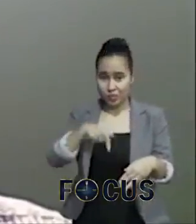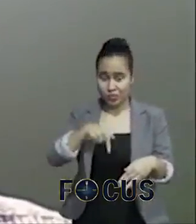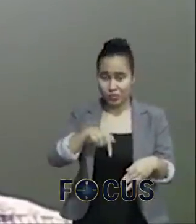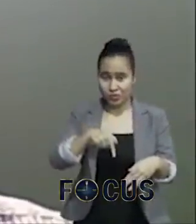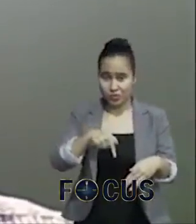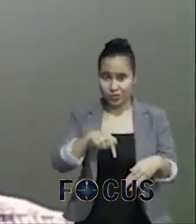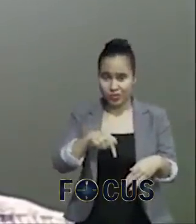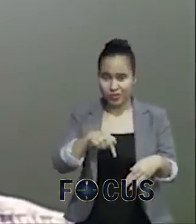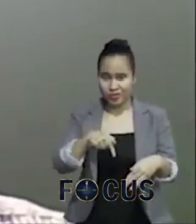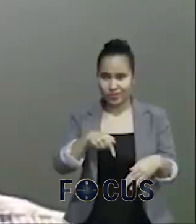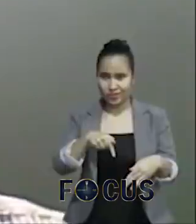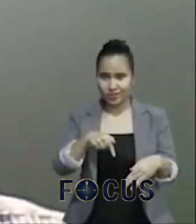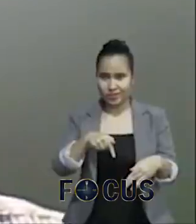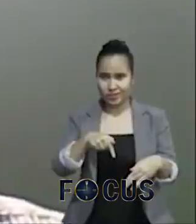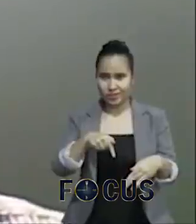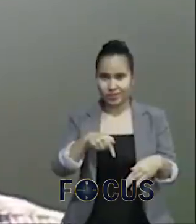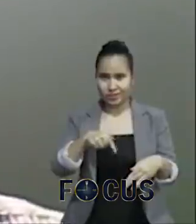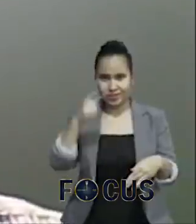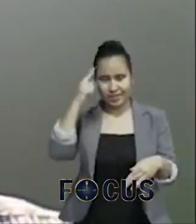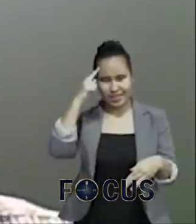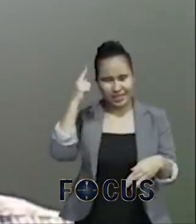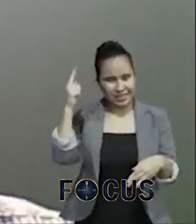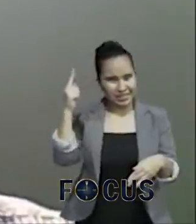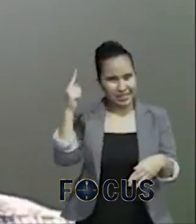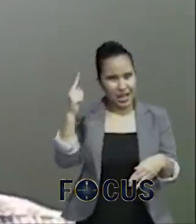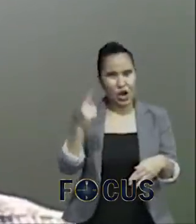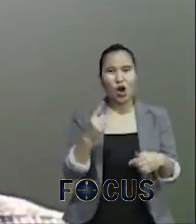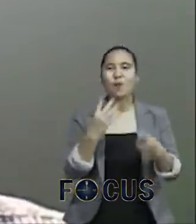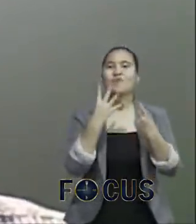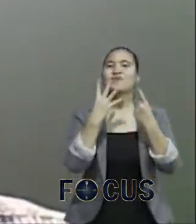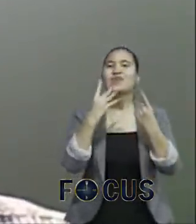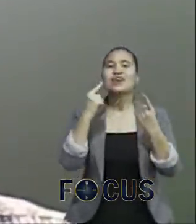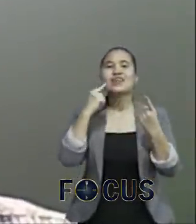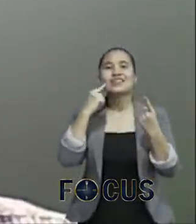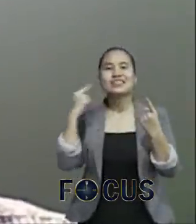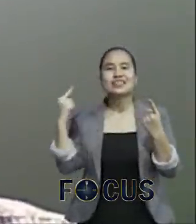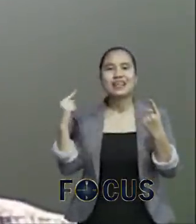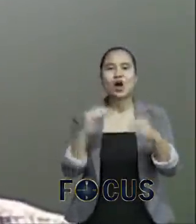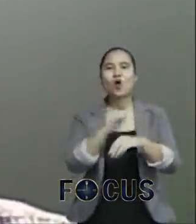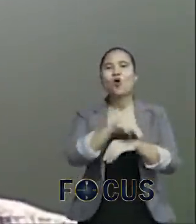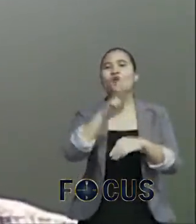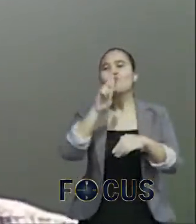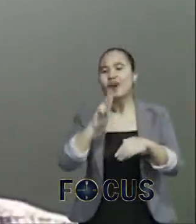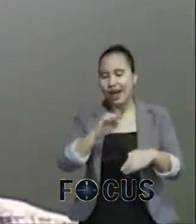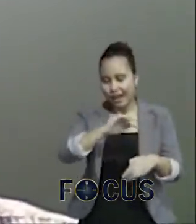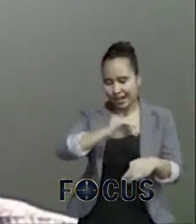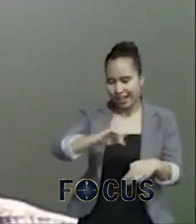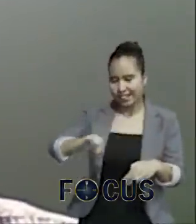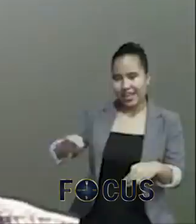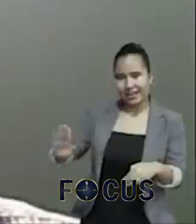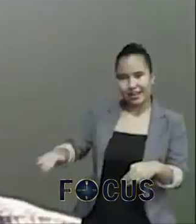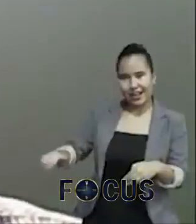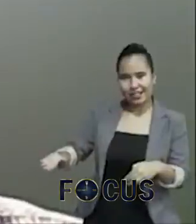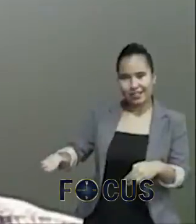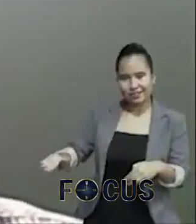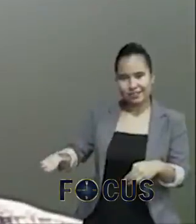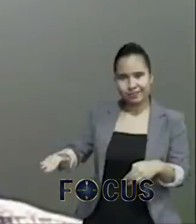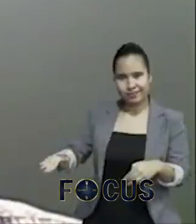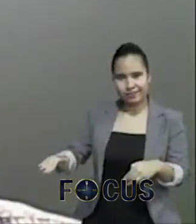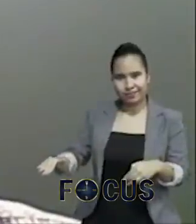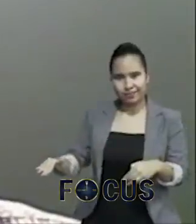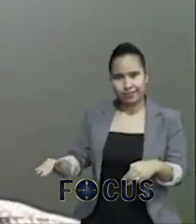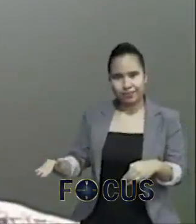toe steeds de gedachte om de mensen voor 14 dagen in overheidsquarantaine te laten